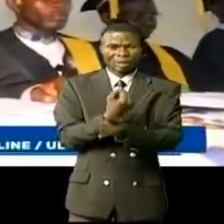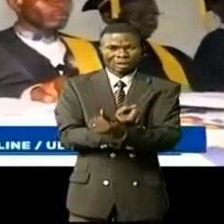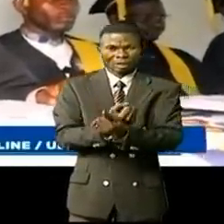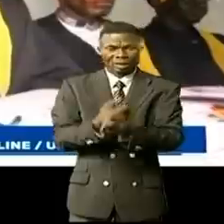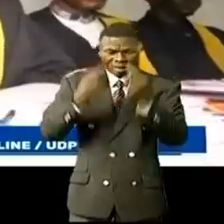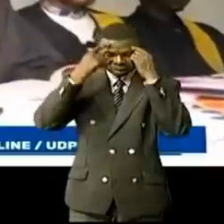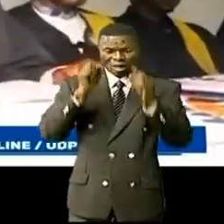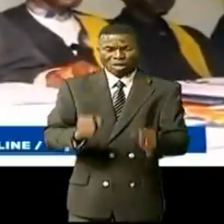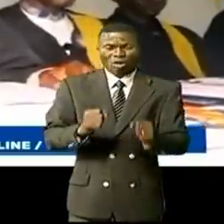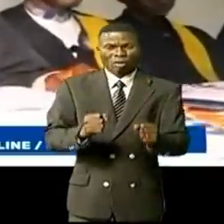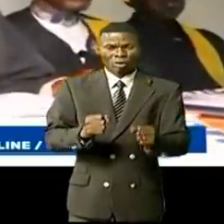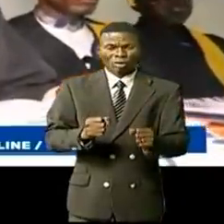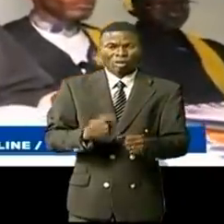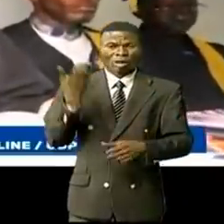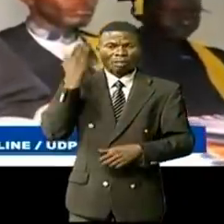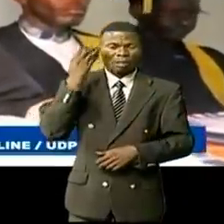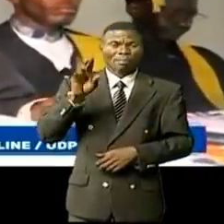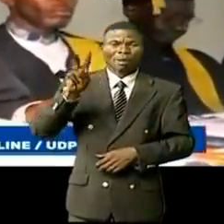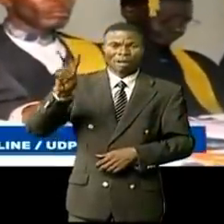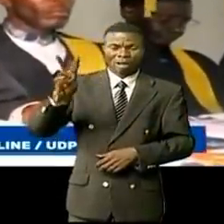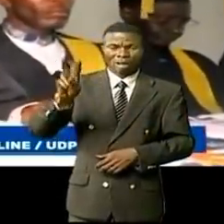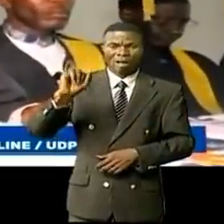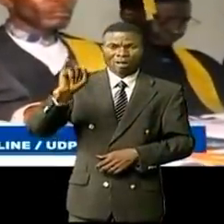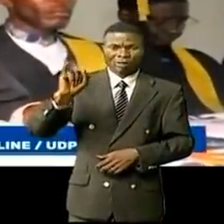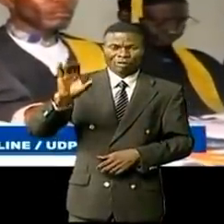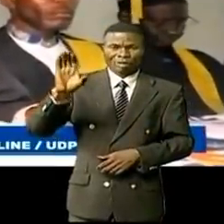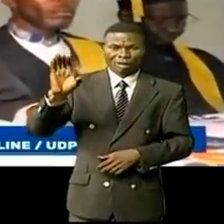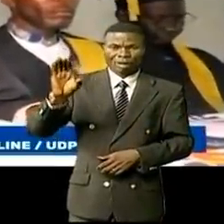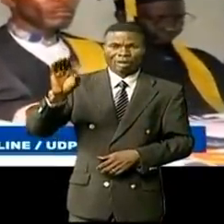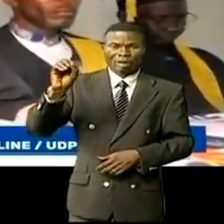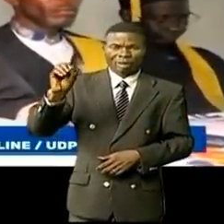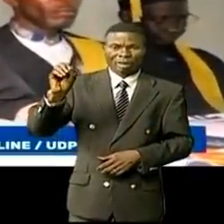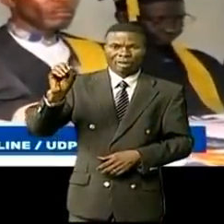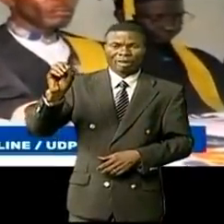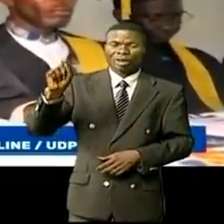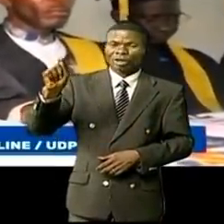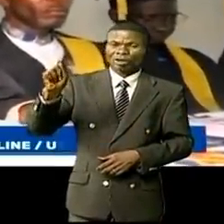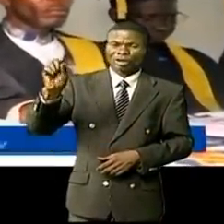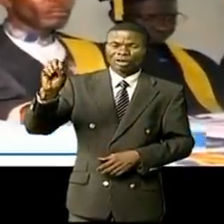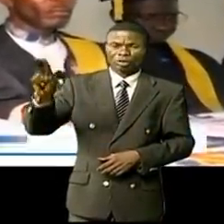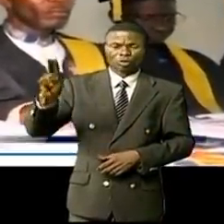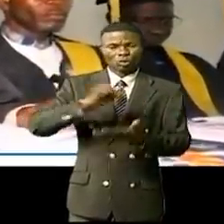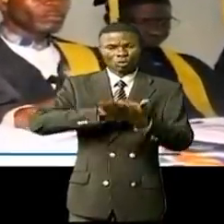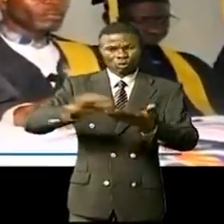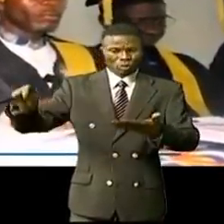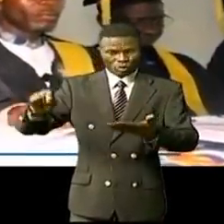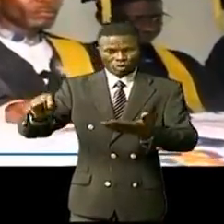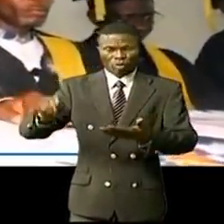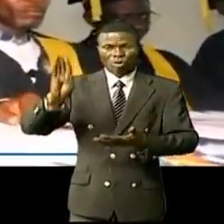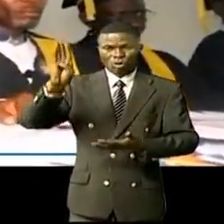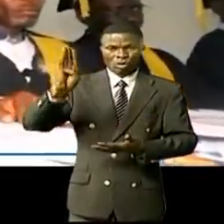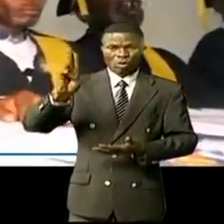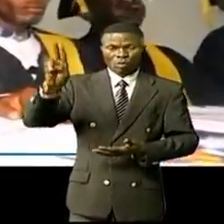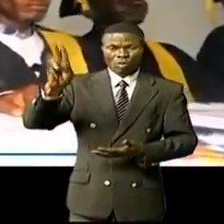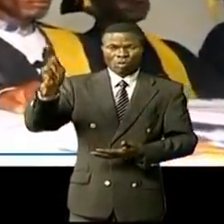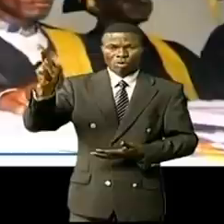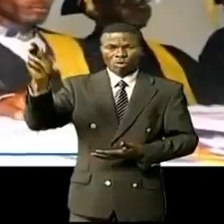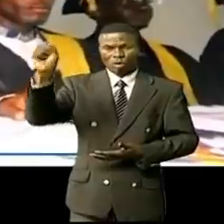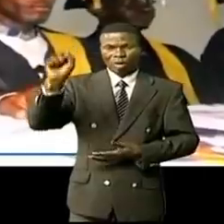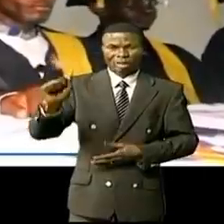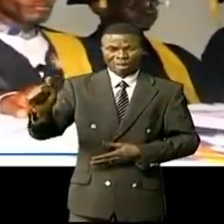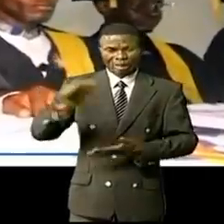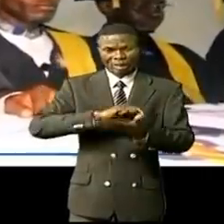sentences suivantes. Monsieur Victor Wakenda Bokassa est déchu de ses fonctions de président de la Convention démocratique du parti